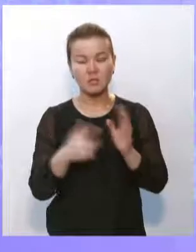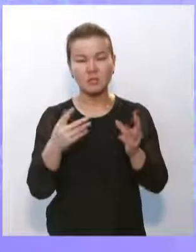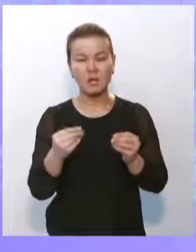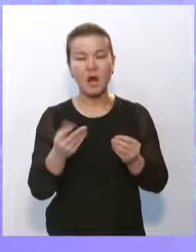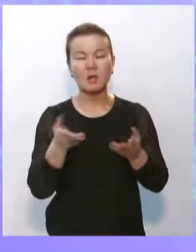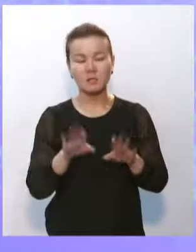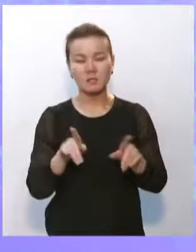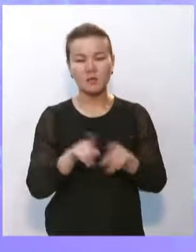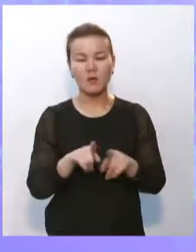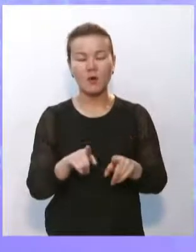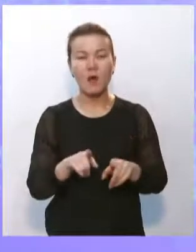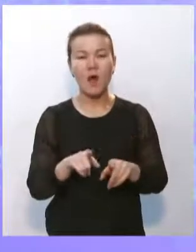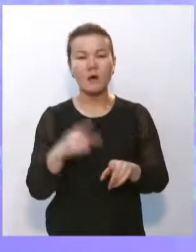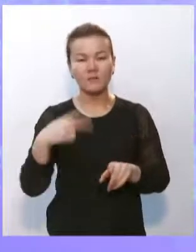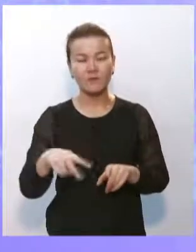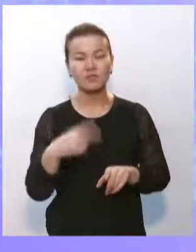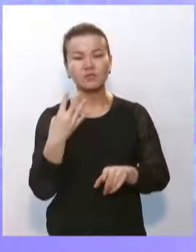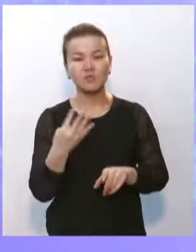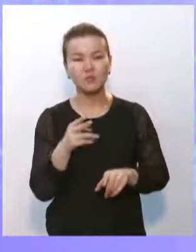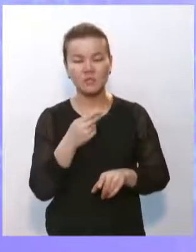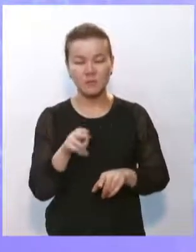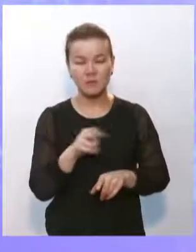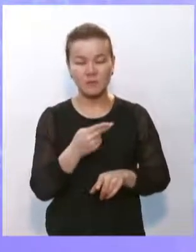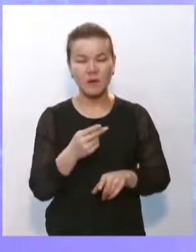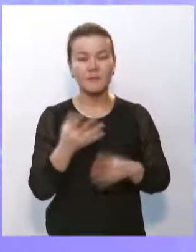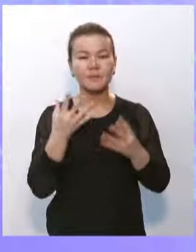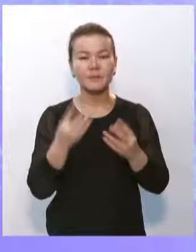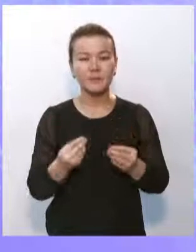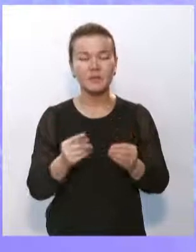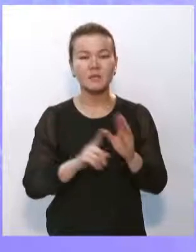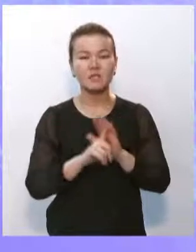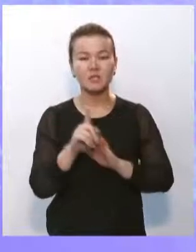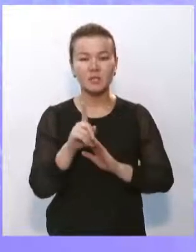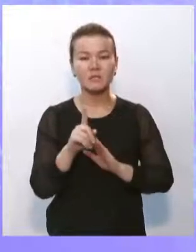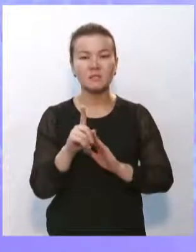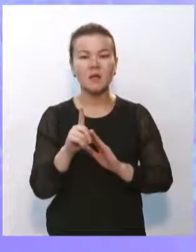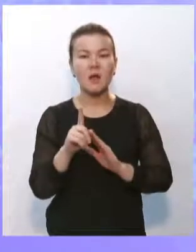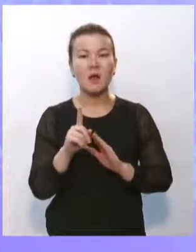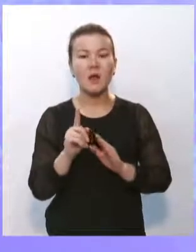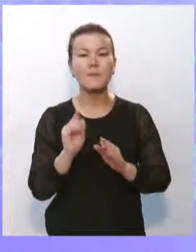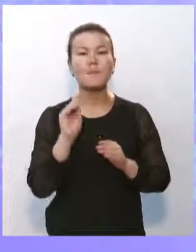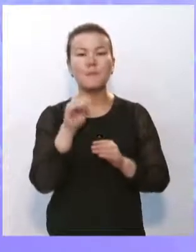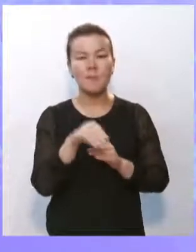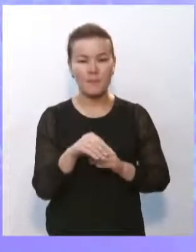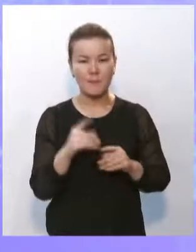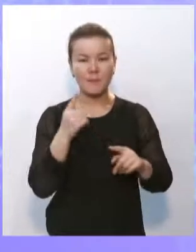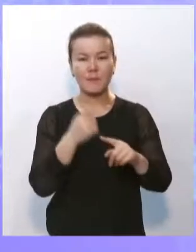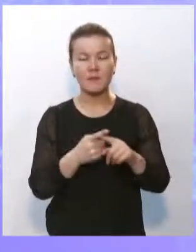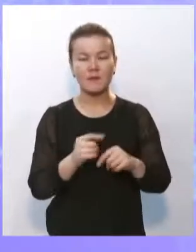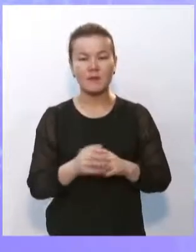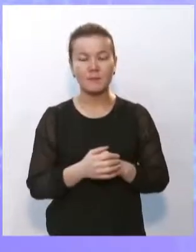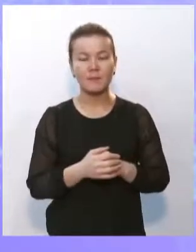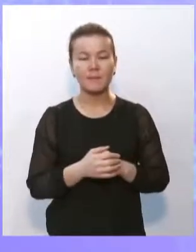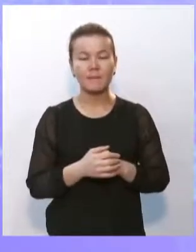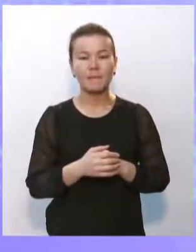с 24 декабря день начинает пребывать ребята